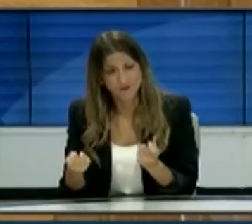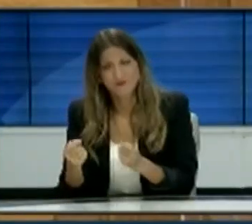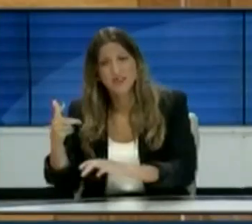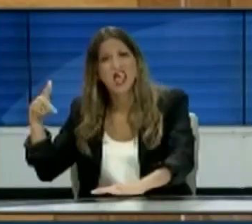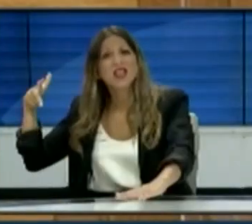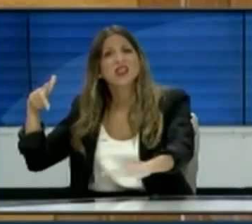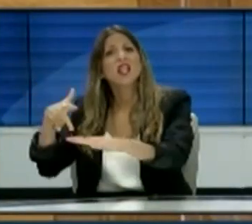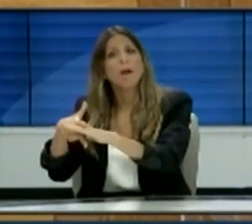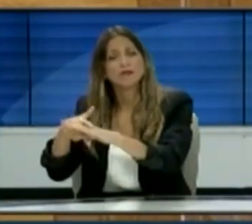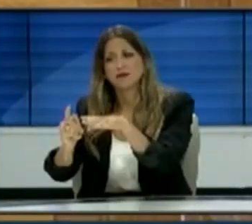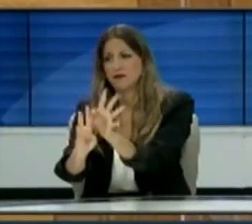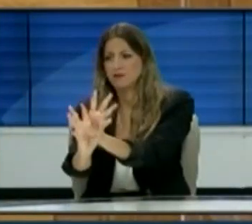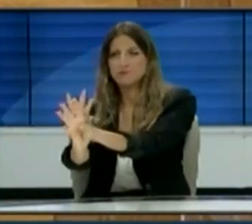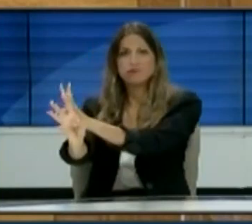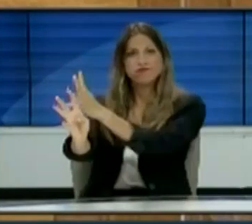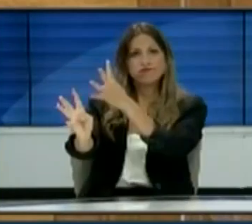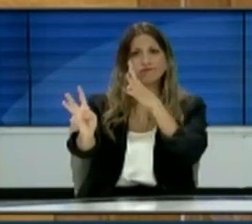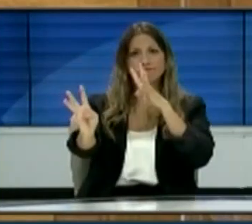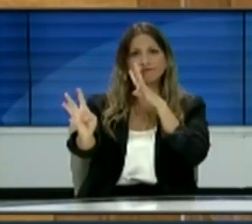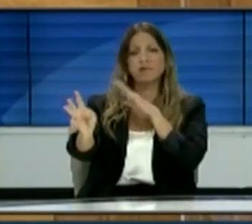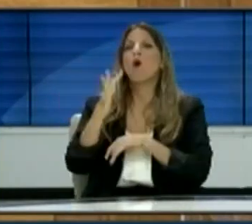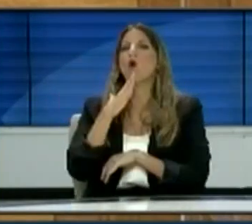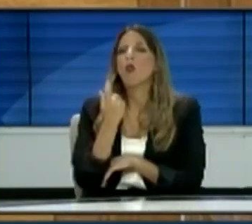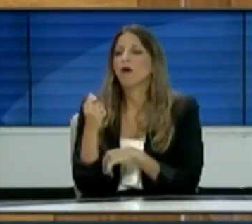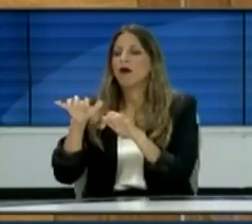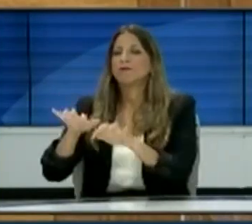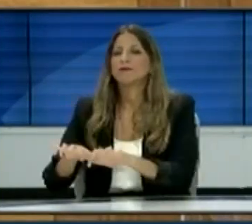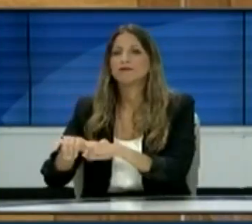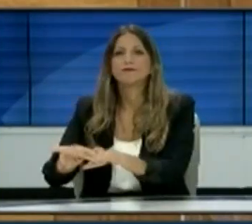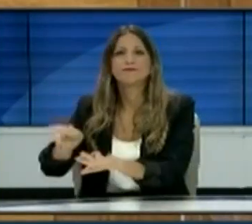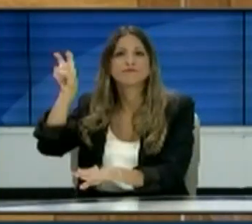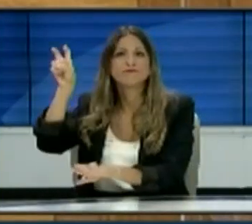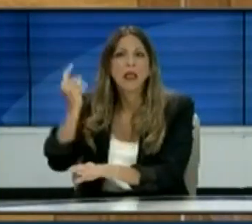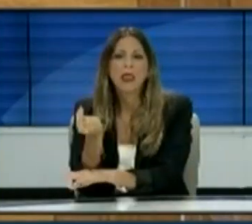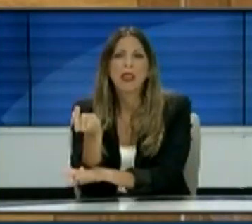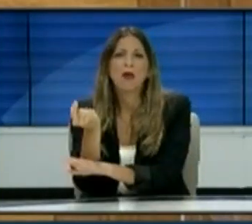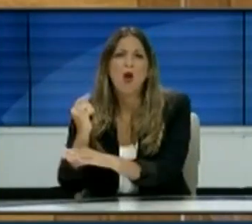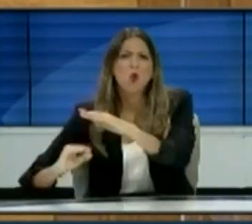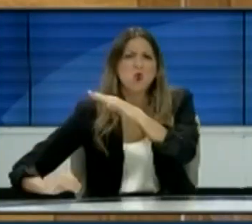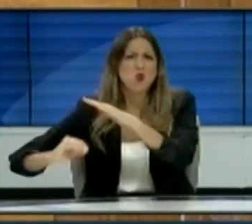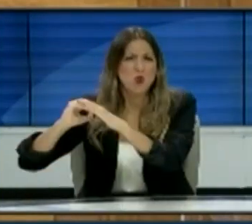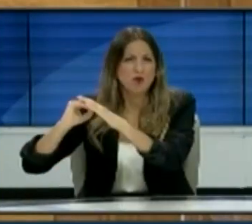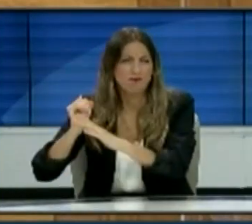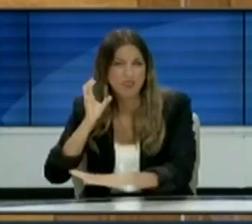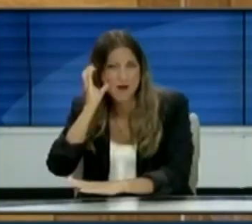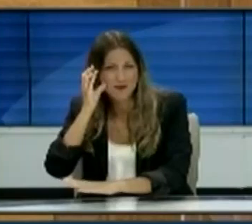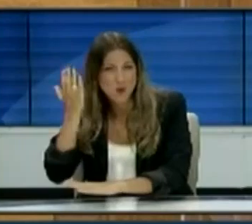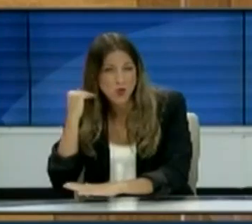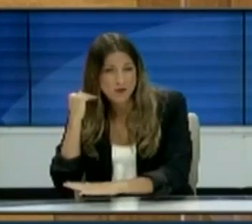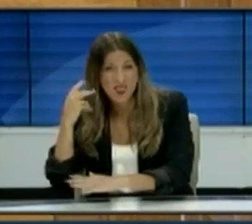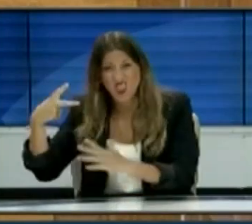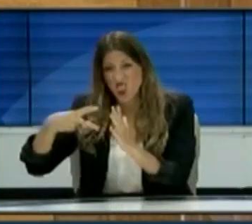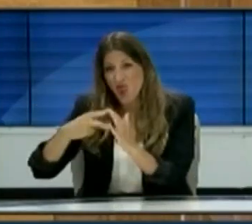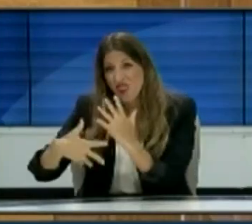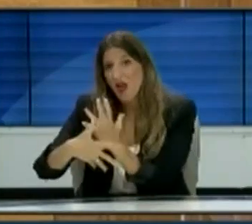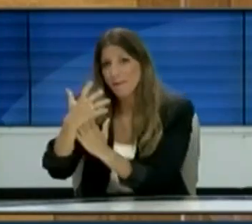έξω από τις τράπεζες για να σηκώσει τα λίγα ευρώ που μπορούσε.